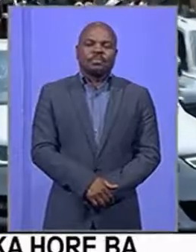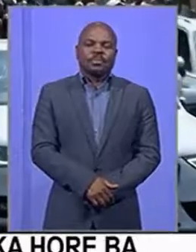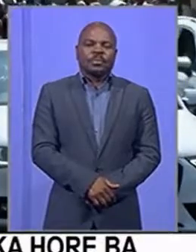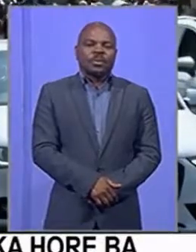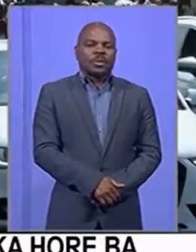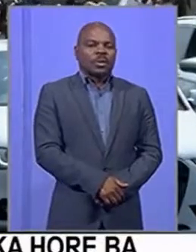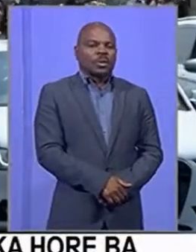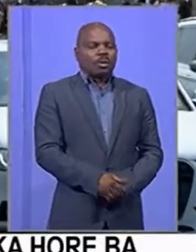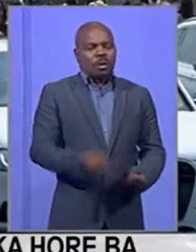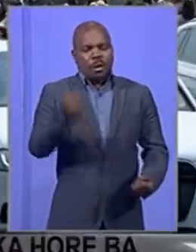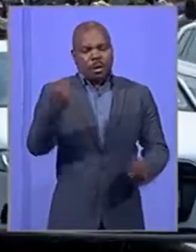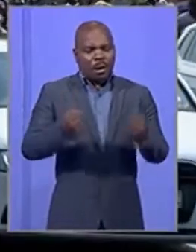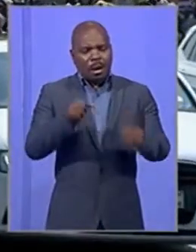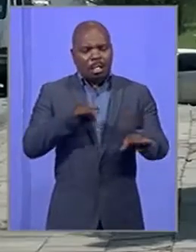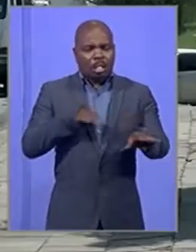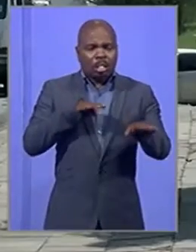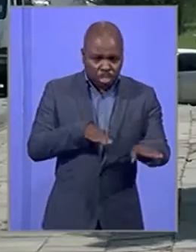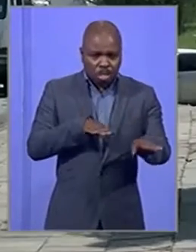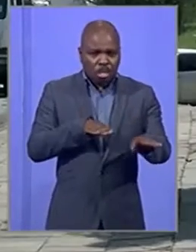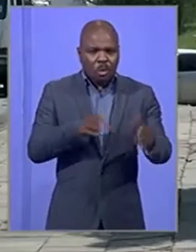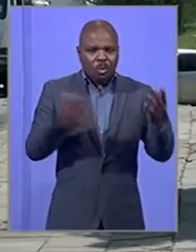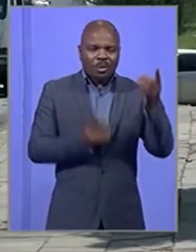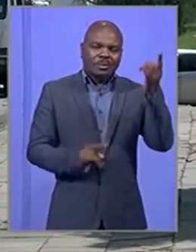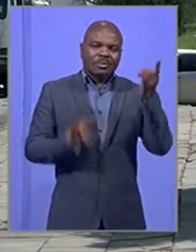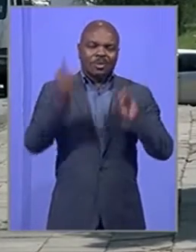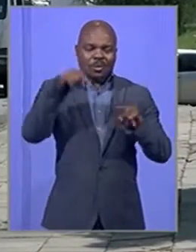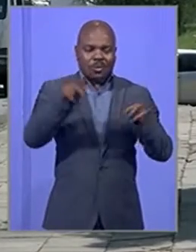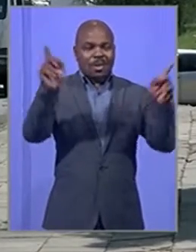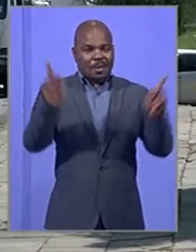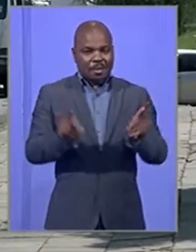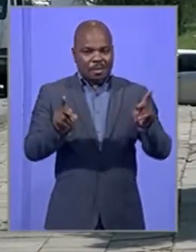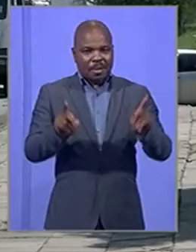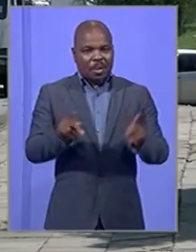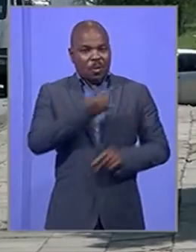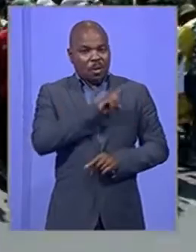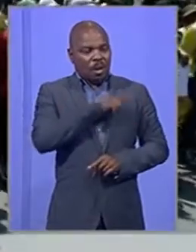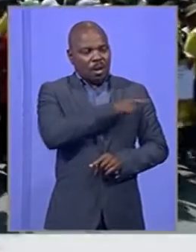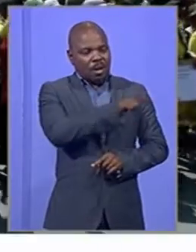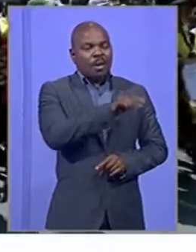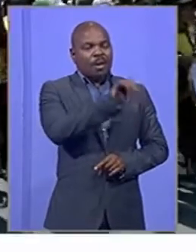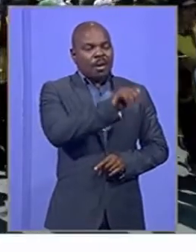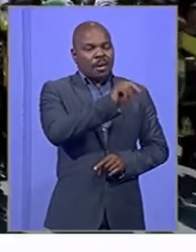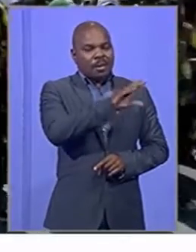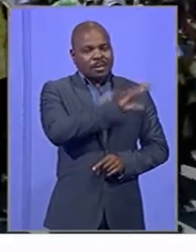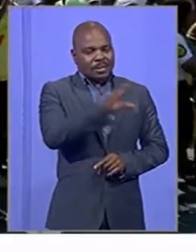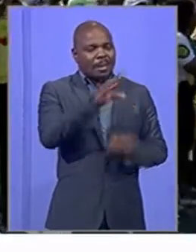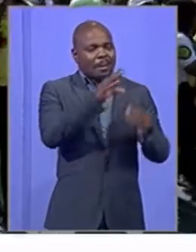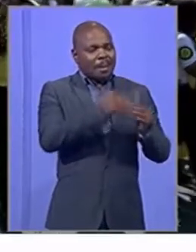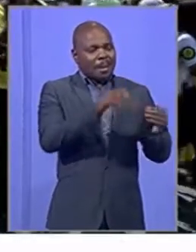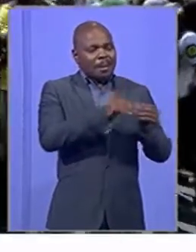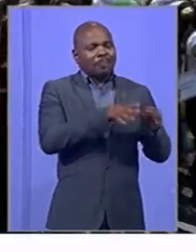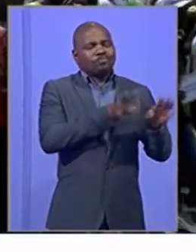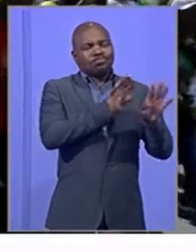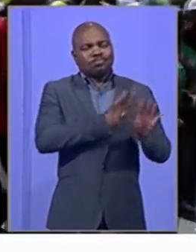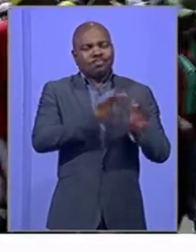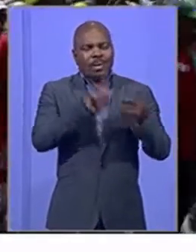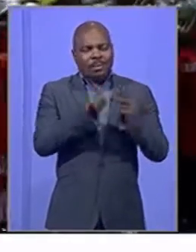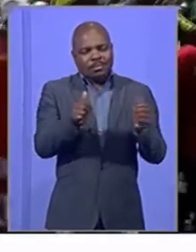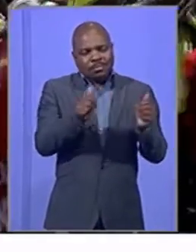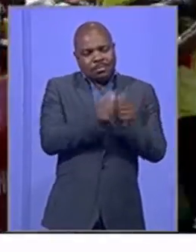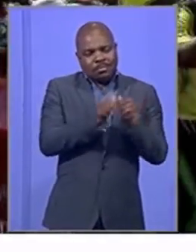Phallo ya sephethephethe ile ya sitiseya setsing sa toropo ya Kimberley nakong eo ditho tsa liki ya batjha ya ANC le mekga ya mahata